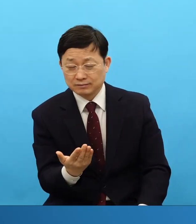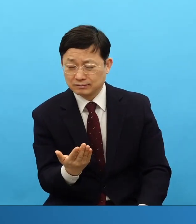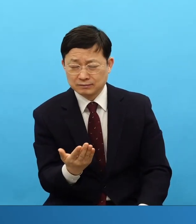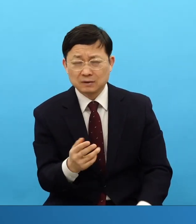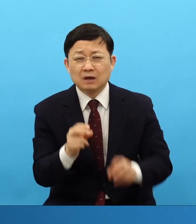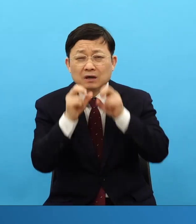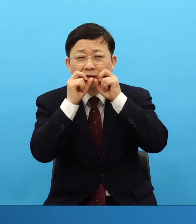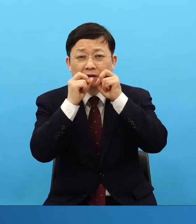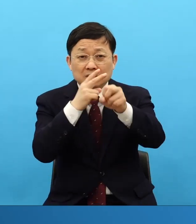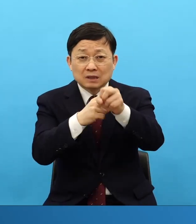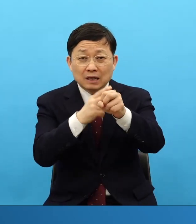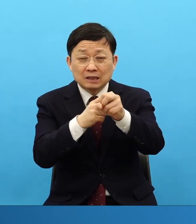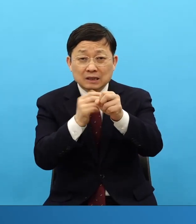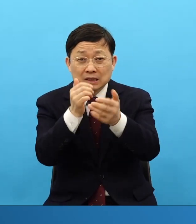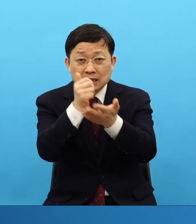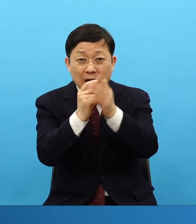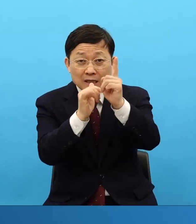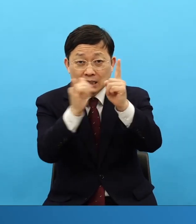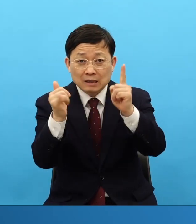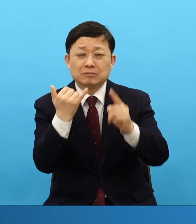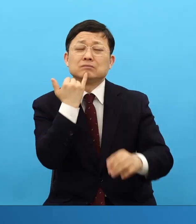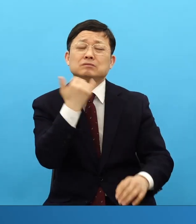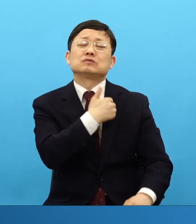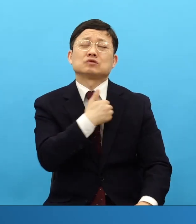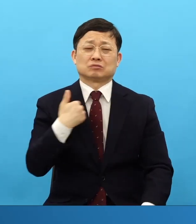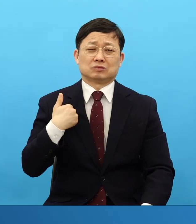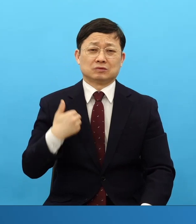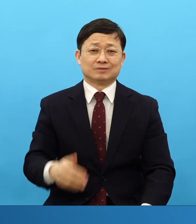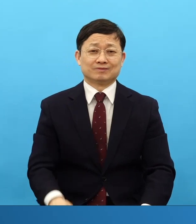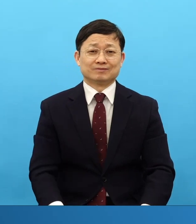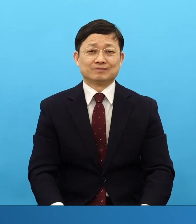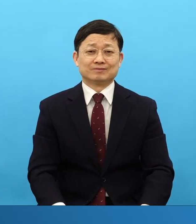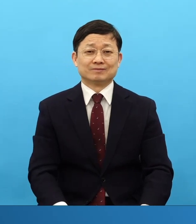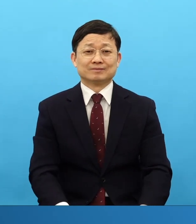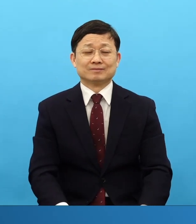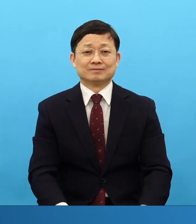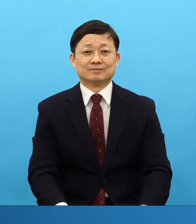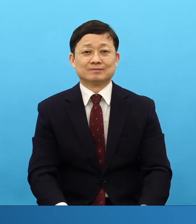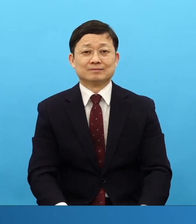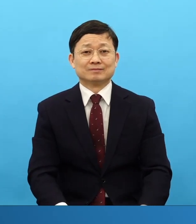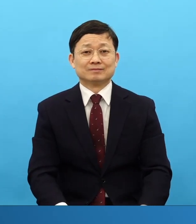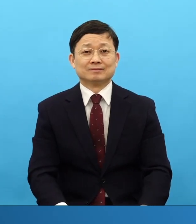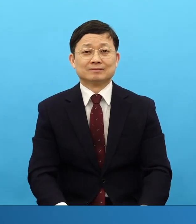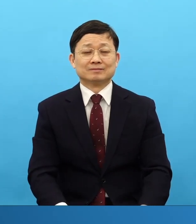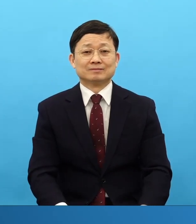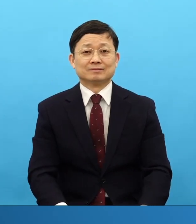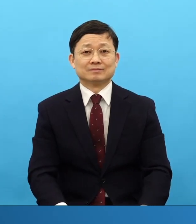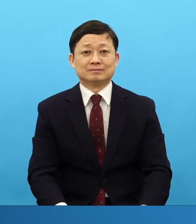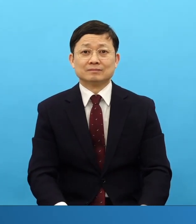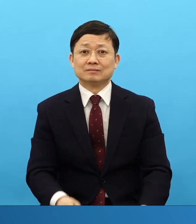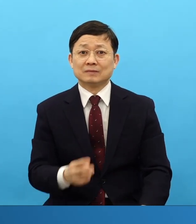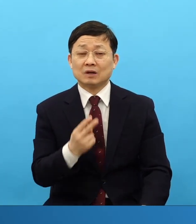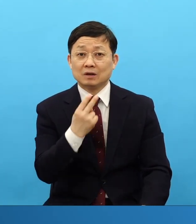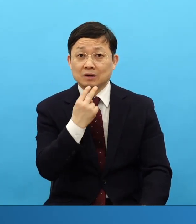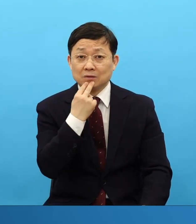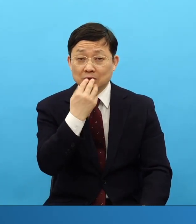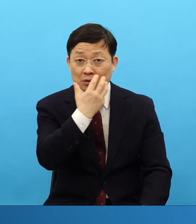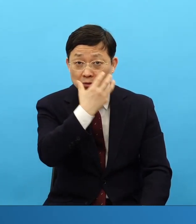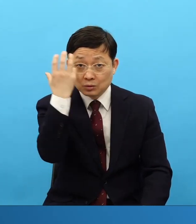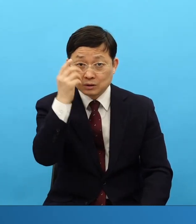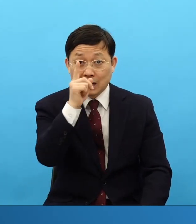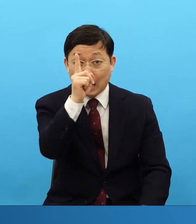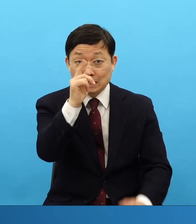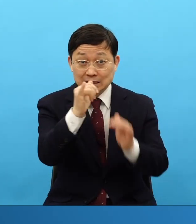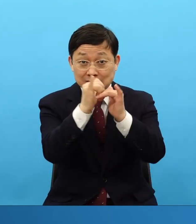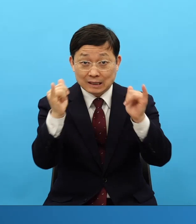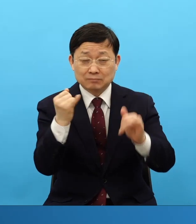명이면 됩니다. Through you who have 그렇죠. taken part in 되잖아요. this missions convention, it will work just through one person. 요셉 한 명이 했잖아요. Joseph was one